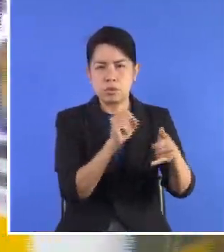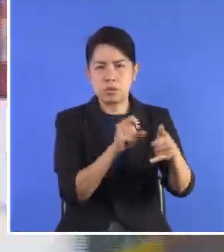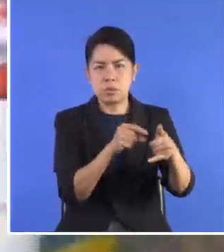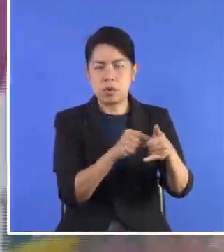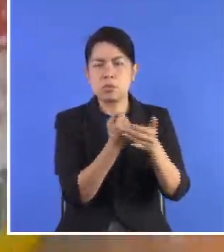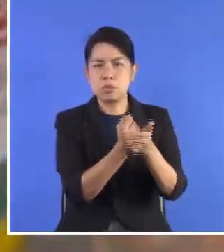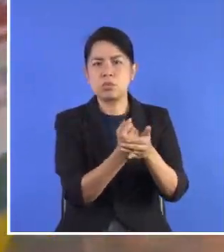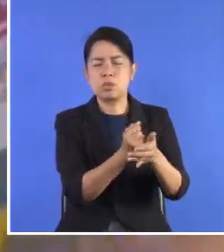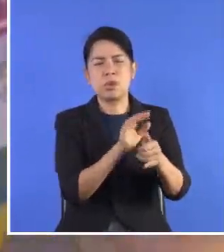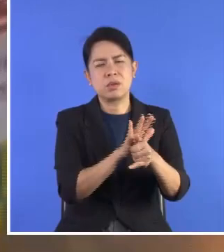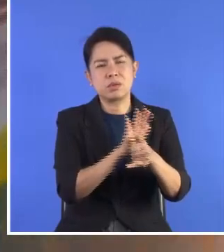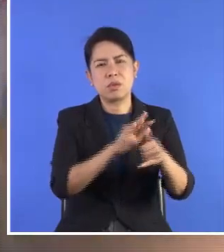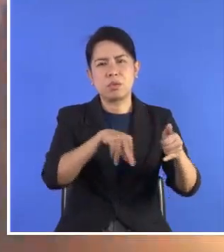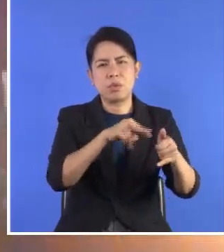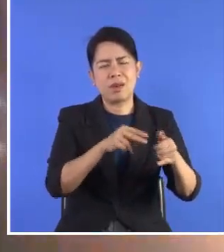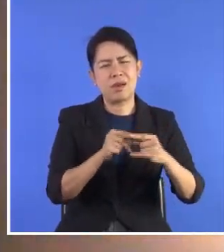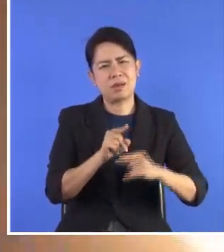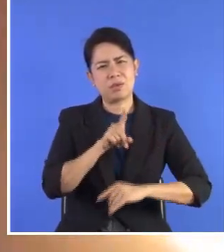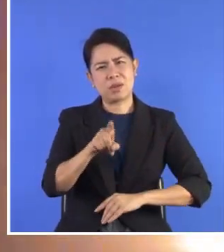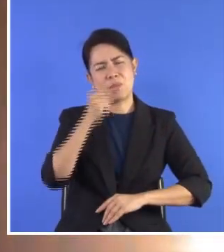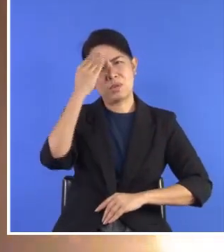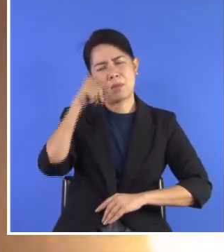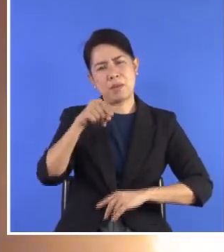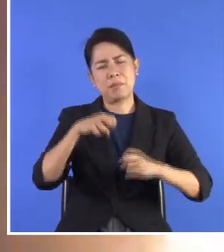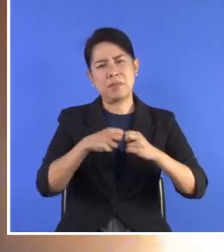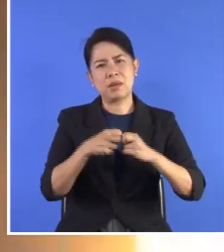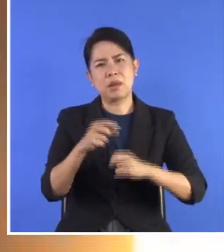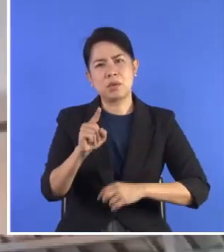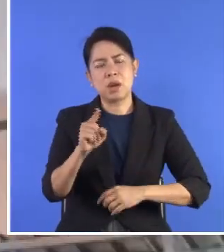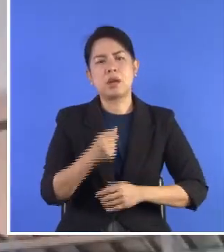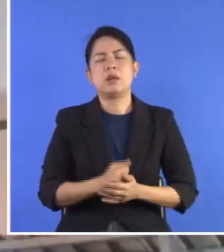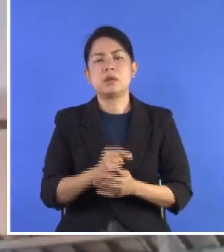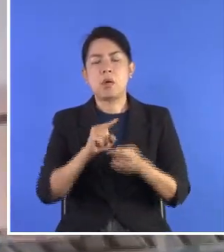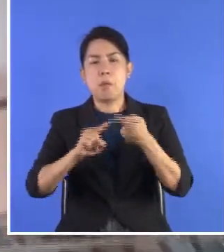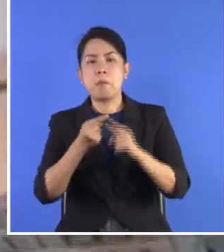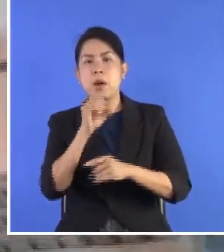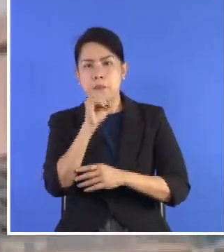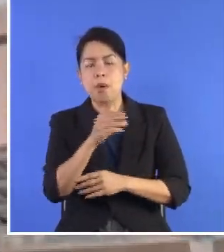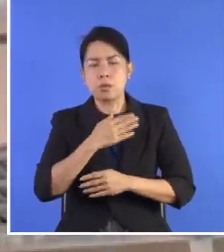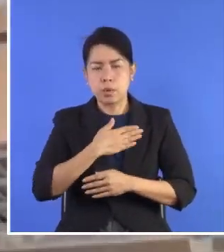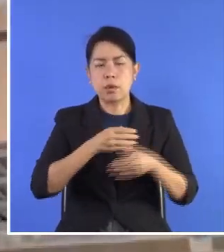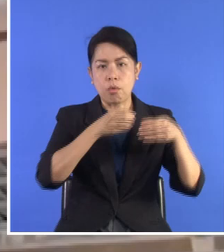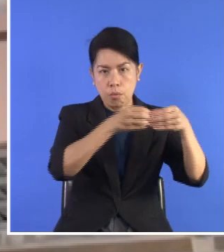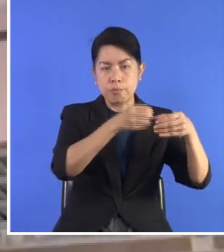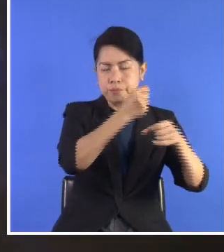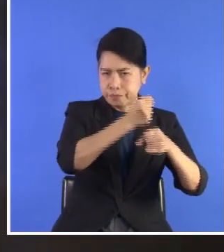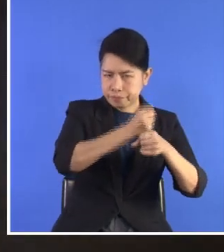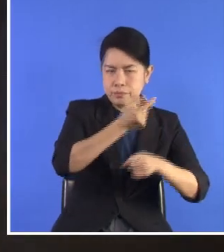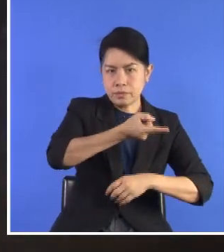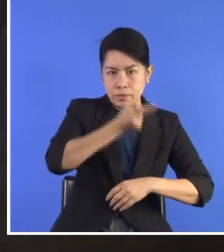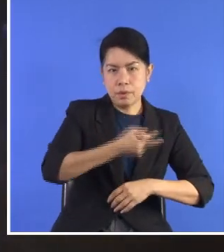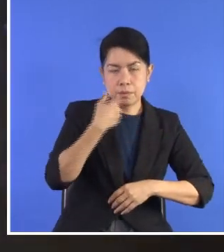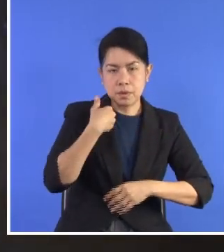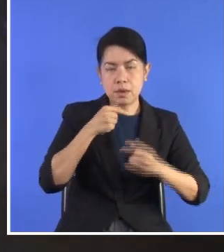ถามว่าเกิดอะไรขึ้นกับคนป่วยนะคะเพื่อนร่วมงานเขาบอกว่าก็ตอนแรกก็ขึ้นไปทำงานกันตามปกตินั่นแหละจนกระทั่งประมาณ